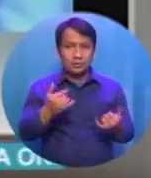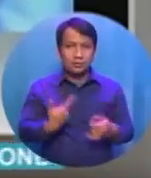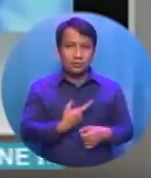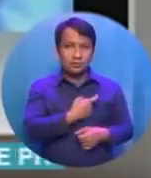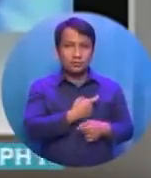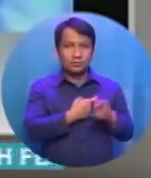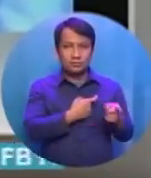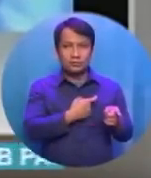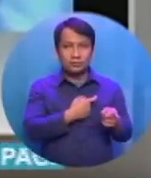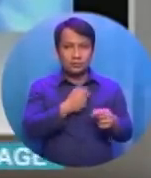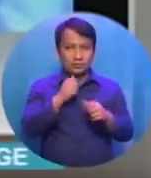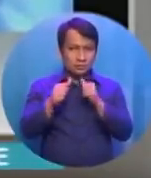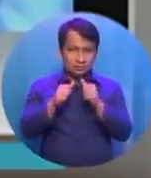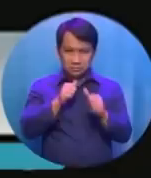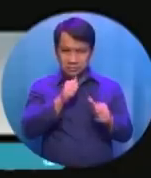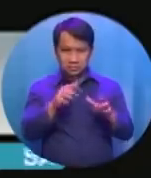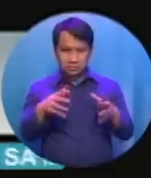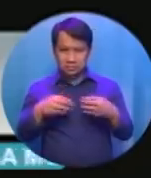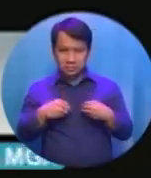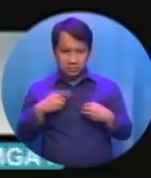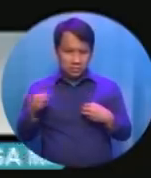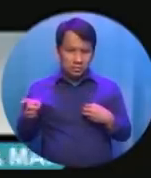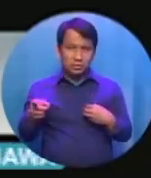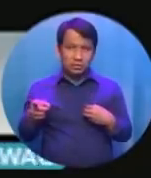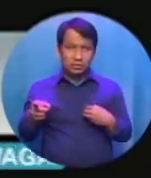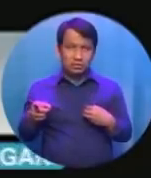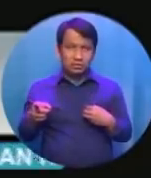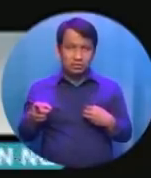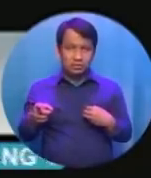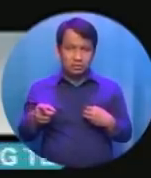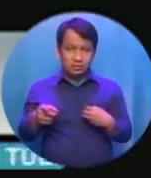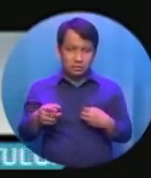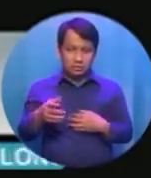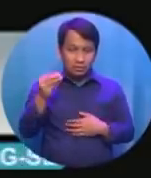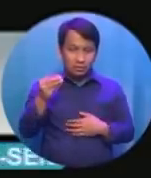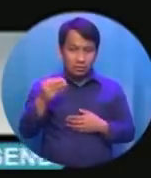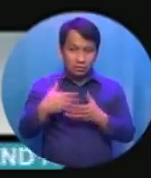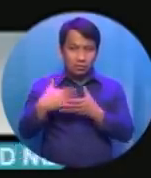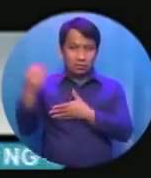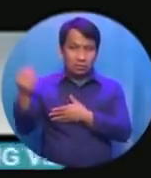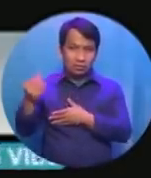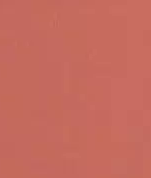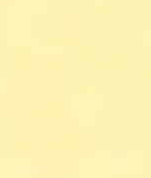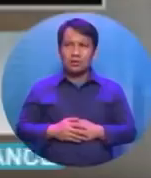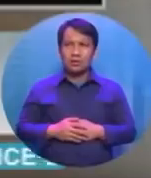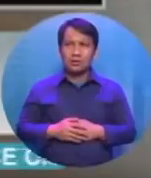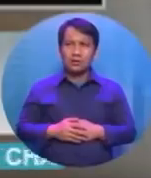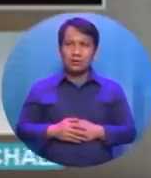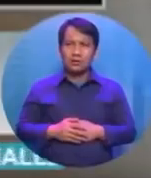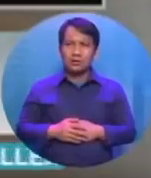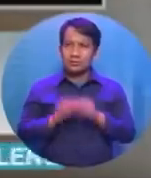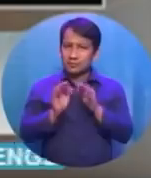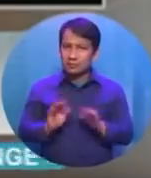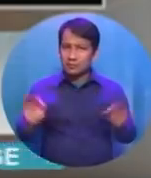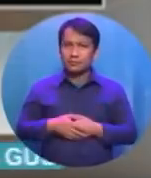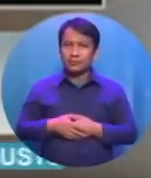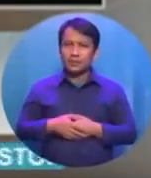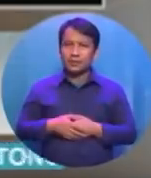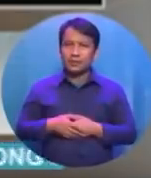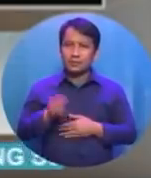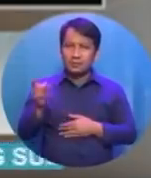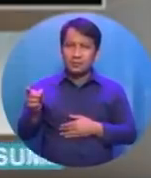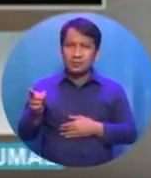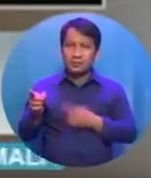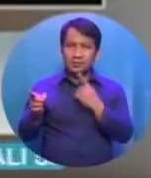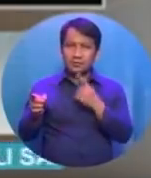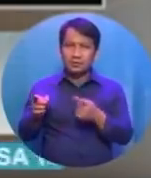nito, tinatakwil mo na hindi mo siya anak? Umalis po kasi yung nanay ni Alo sa amin. Iniwan po kami. Para matulungan na lang natin, kayo po